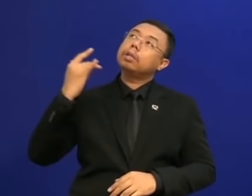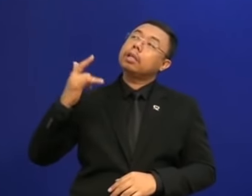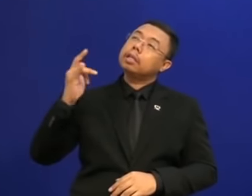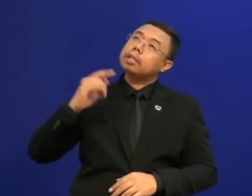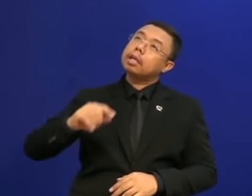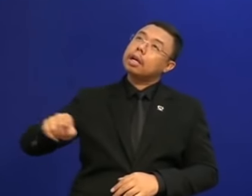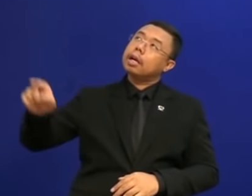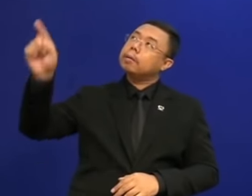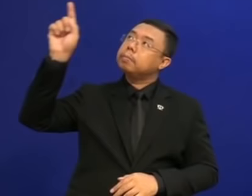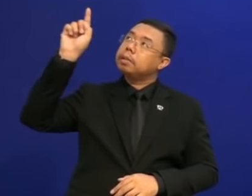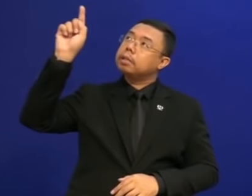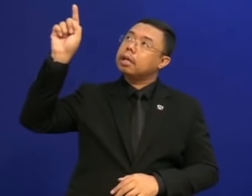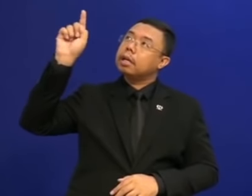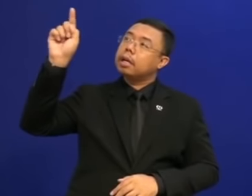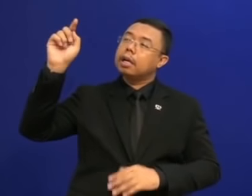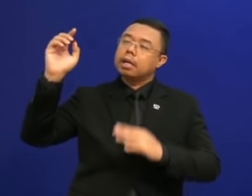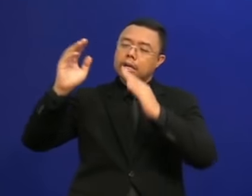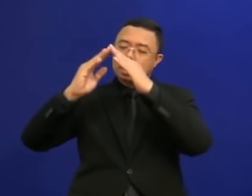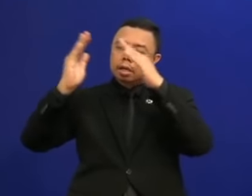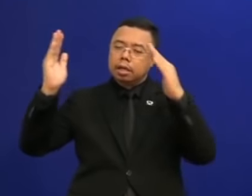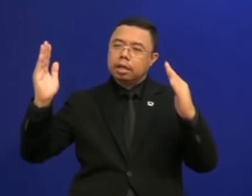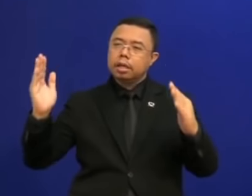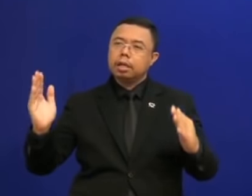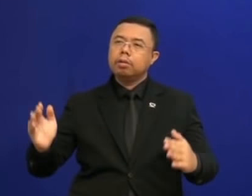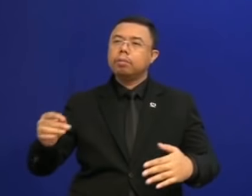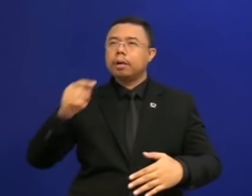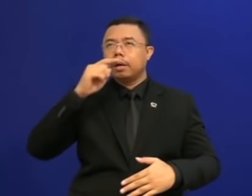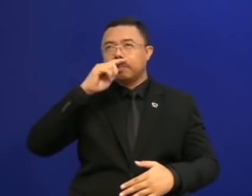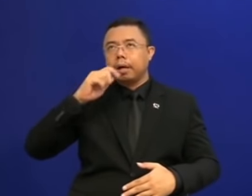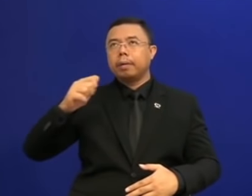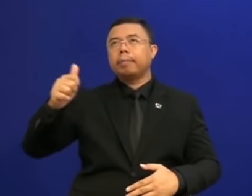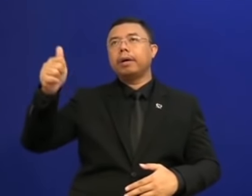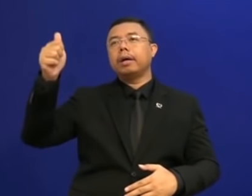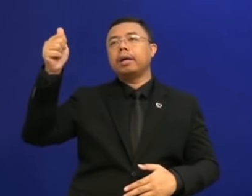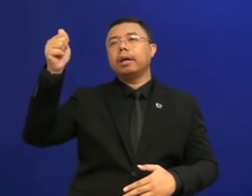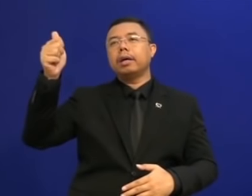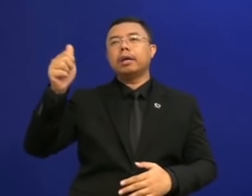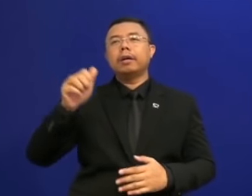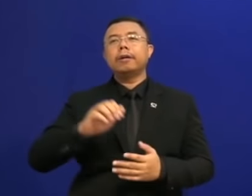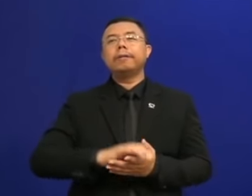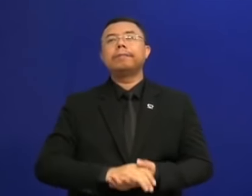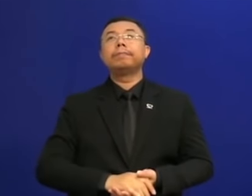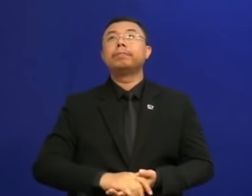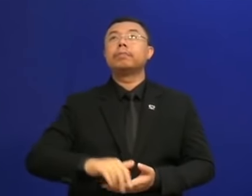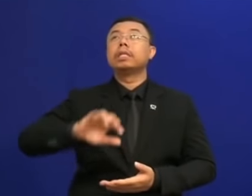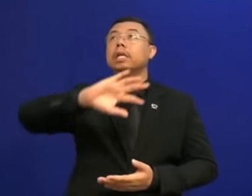Tempatku tetap di sana, di rumah Bapa.